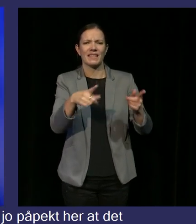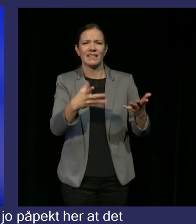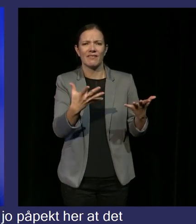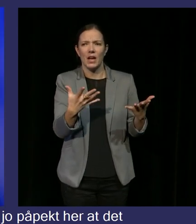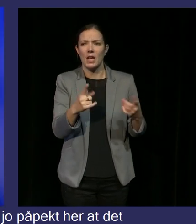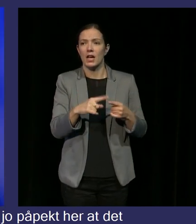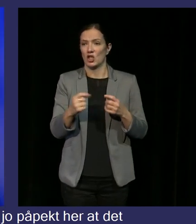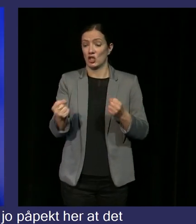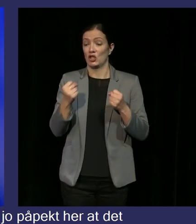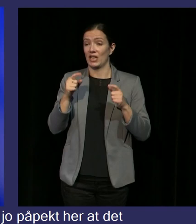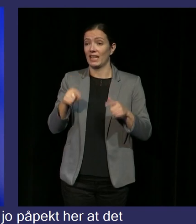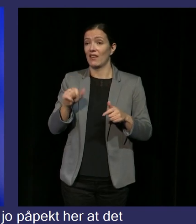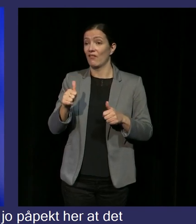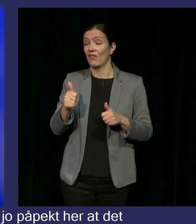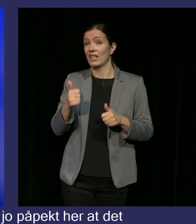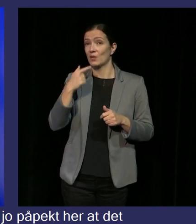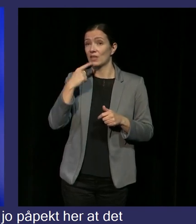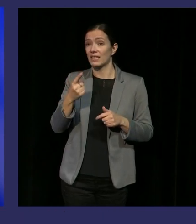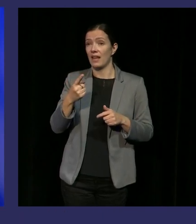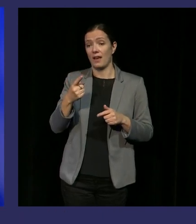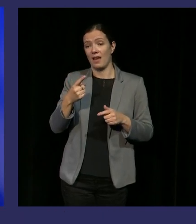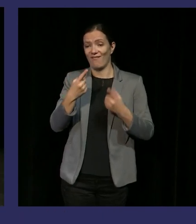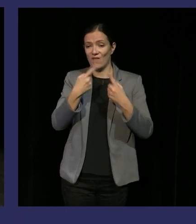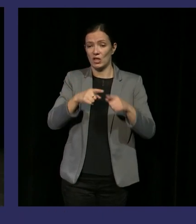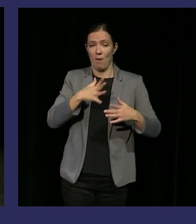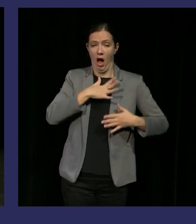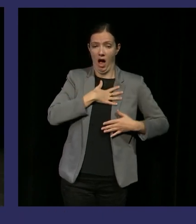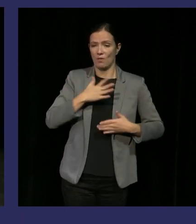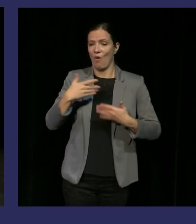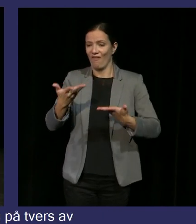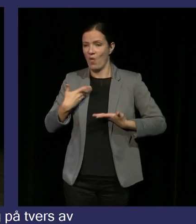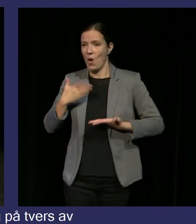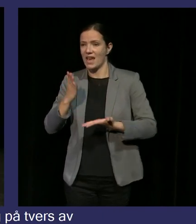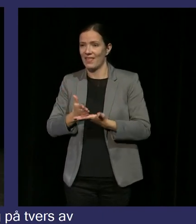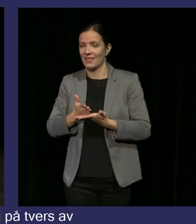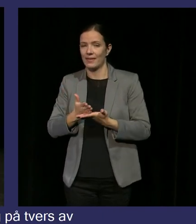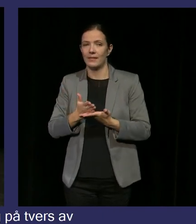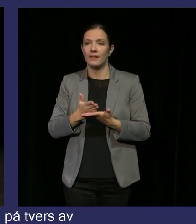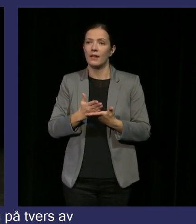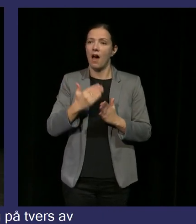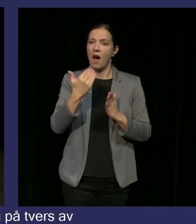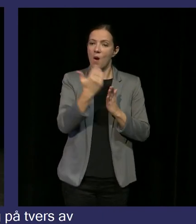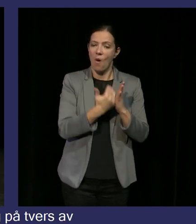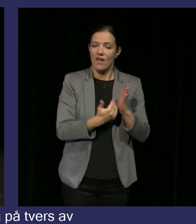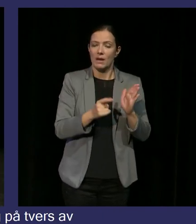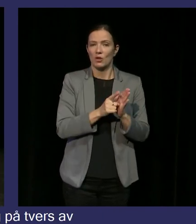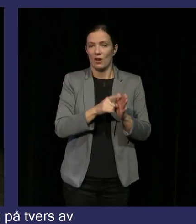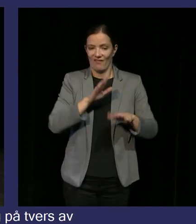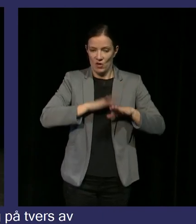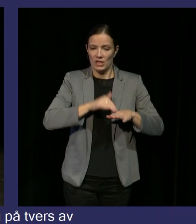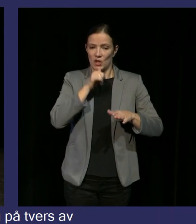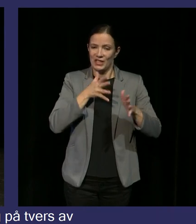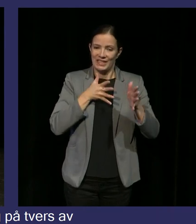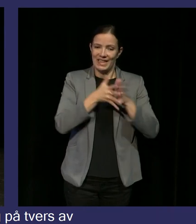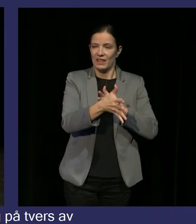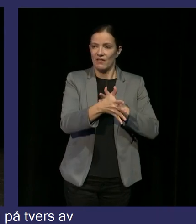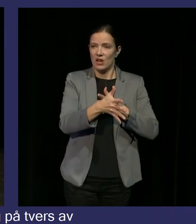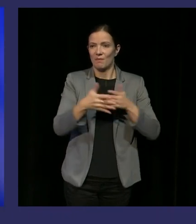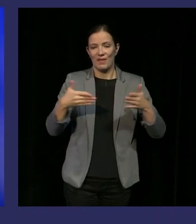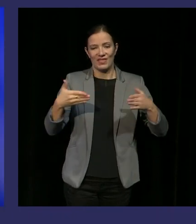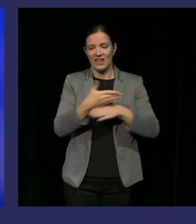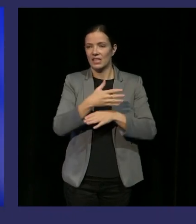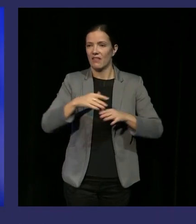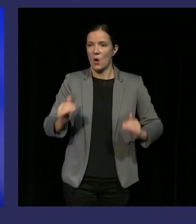blir jo påpekt her at det jo forskjell mellom å ha rett og få rett. Lovverket bare en start. Lovverk forutsetter gjennomføring på tvers av organisatoriske